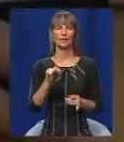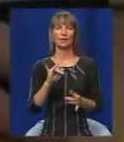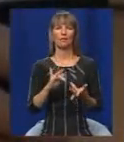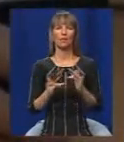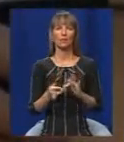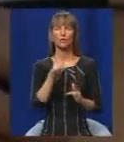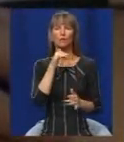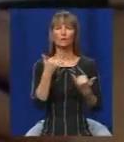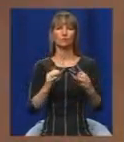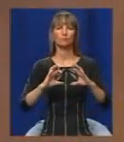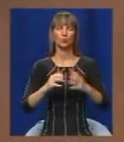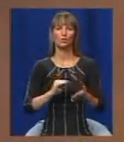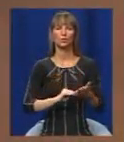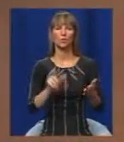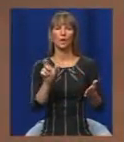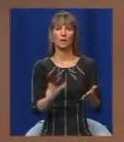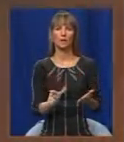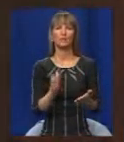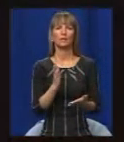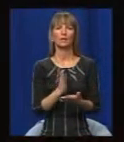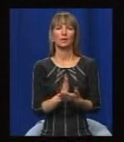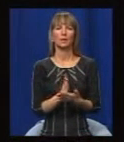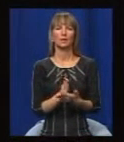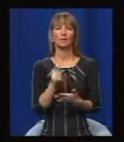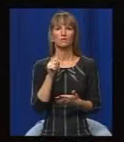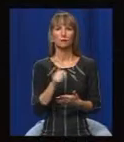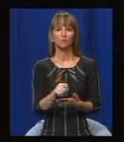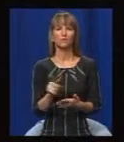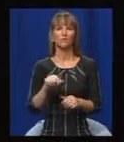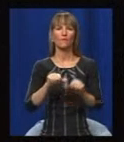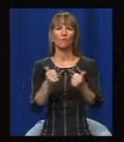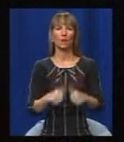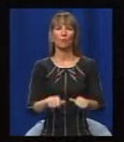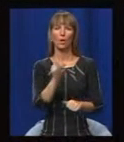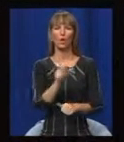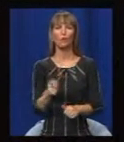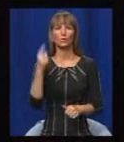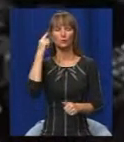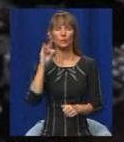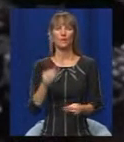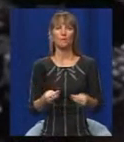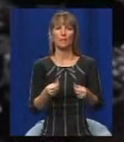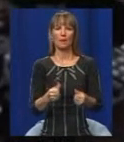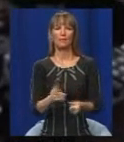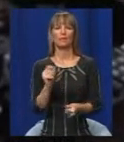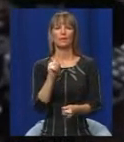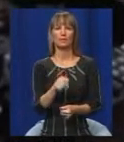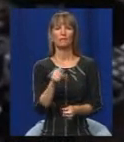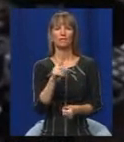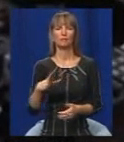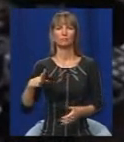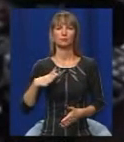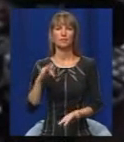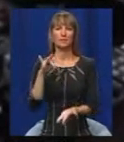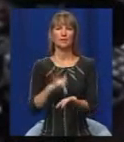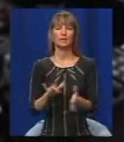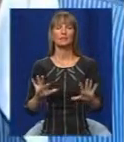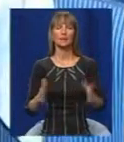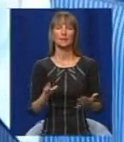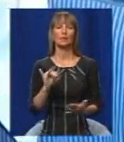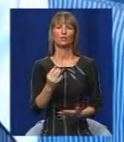У сучасному світі журналісти є тією силою, що формують громадську думку і впливають на неї. Вони перебувають у центрі подій